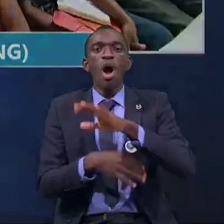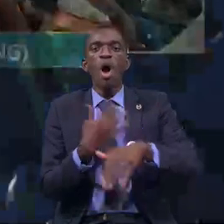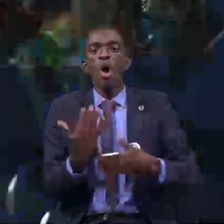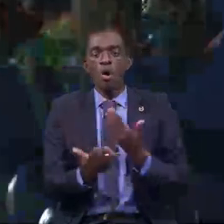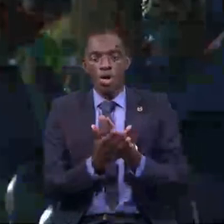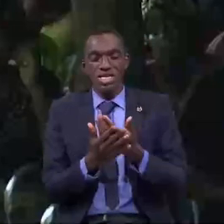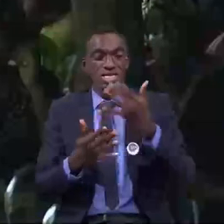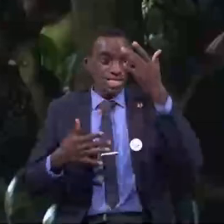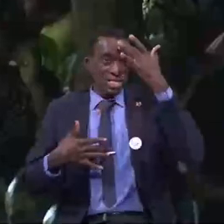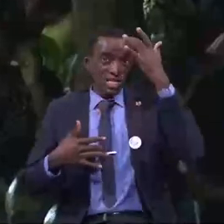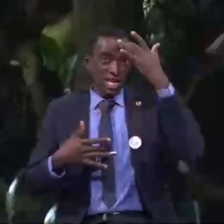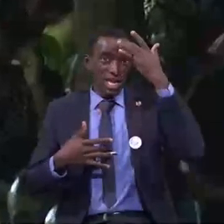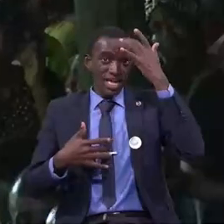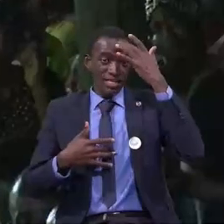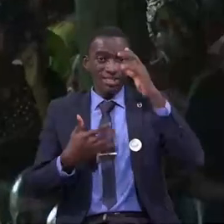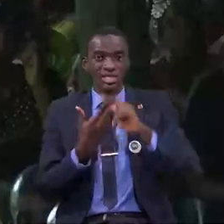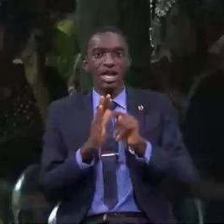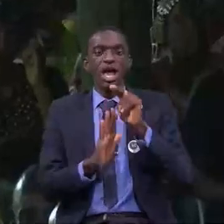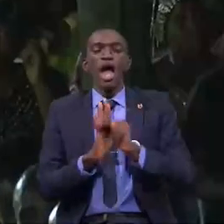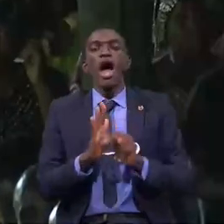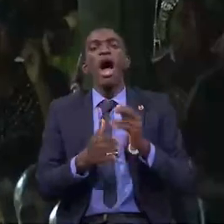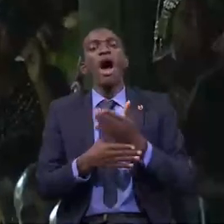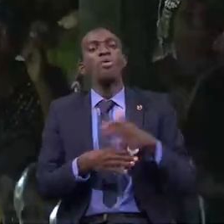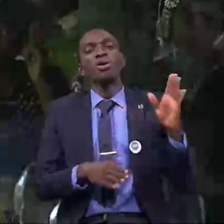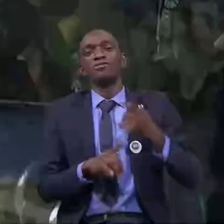Et le Seigneur ôtera toute maladie de ta vie.